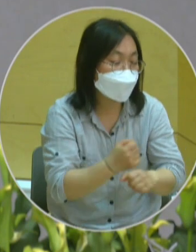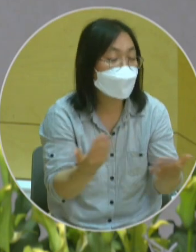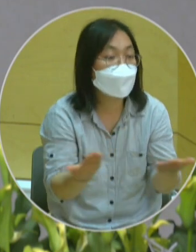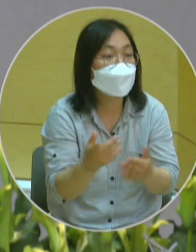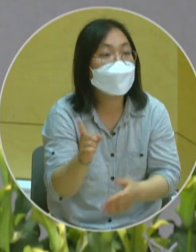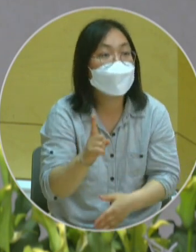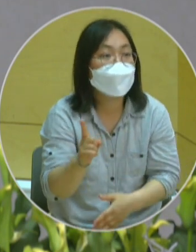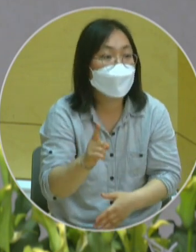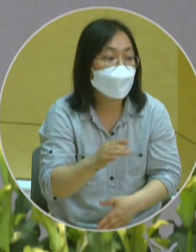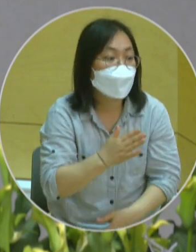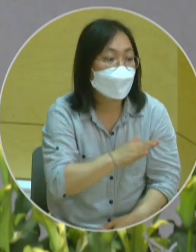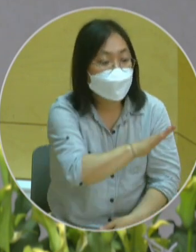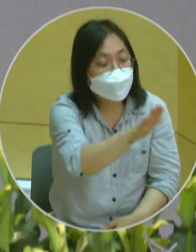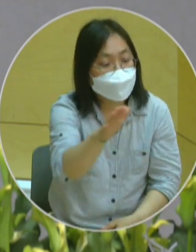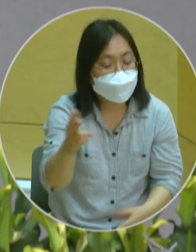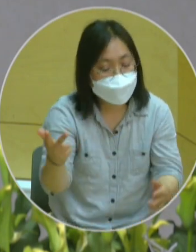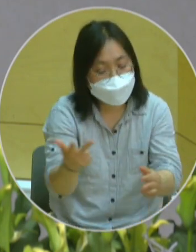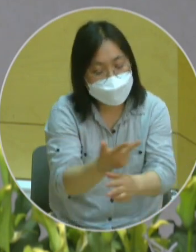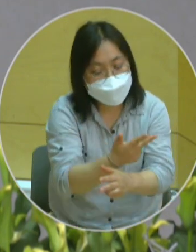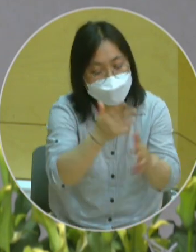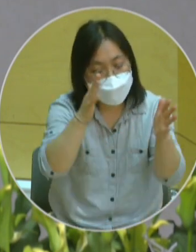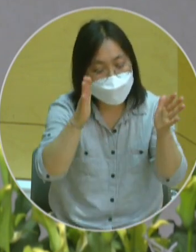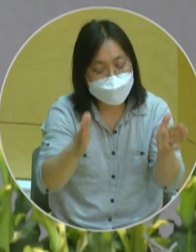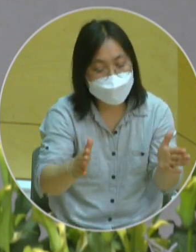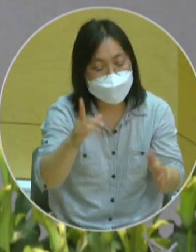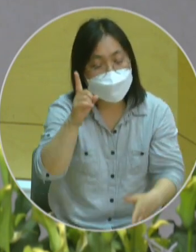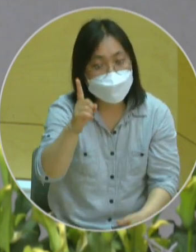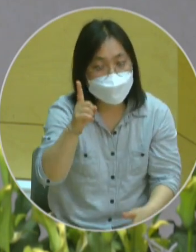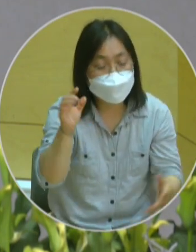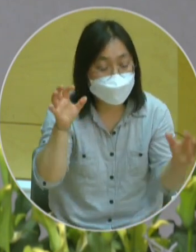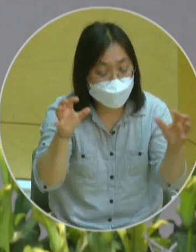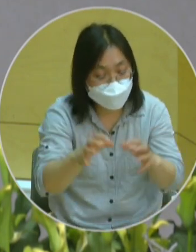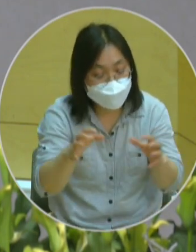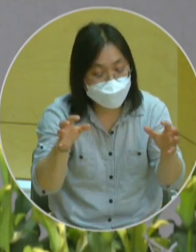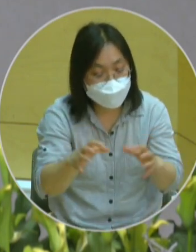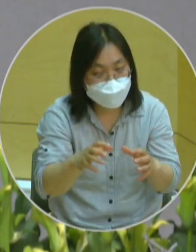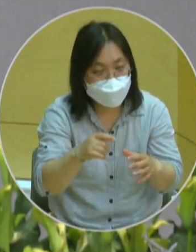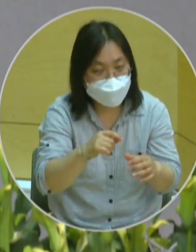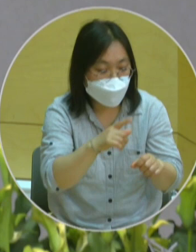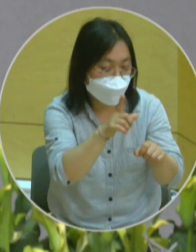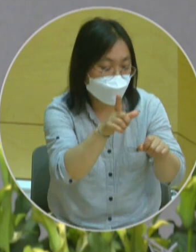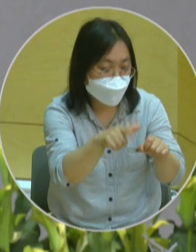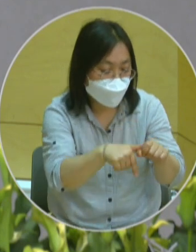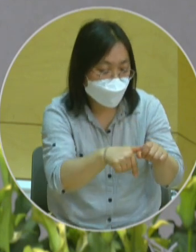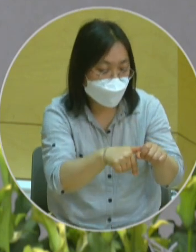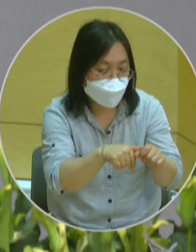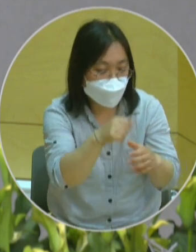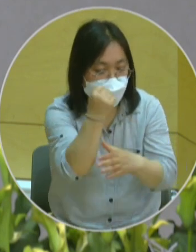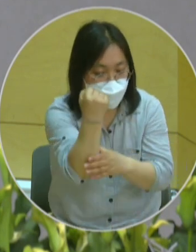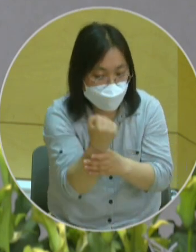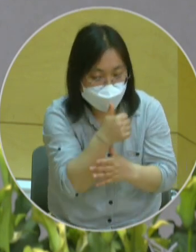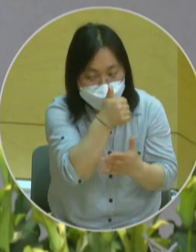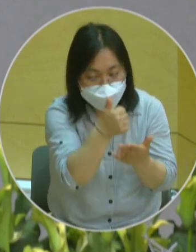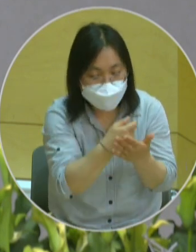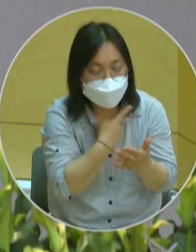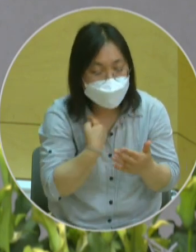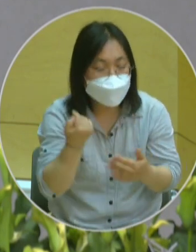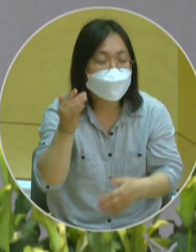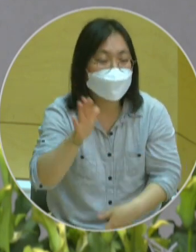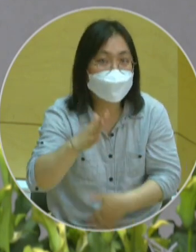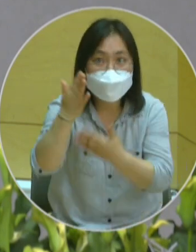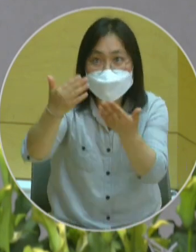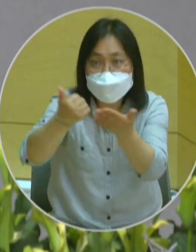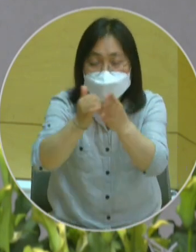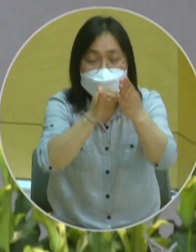뭐냐면, 우리가 일주일에 한번 모여서 우리가 이 세대가 타락하고 잘못된 삶을 살아도